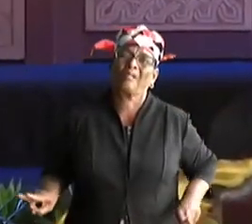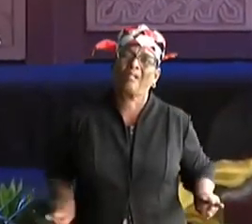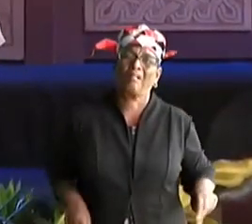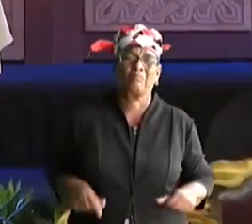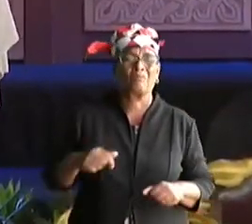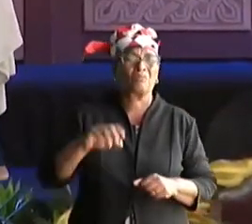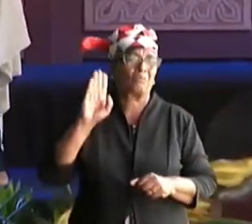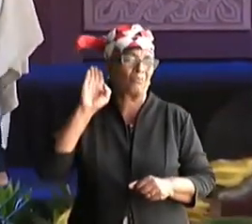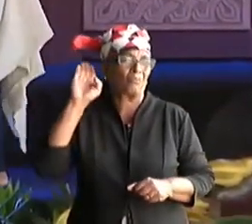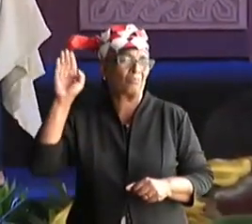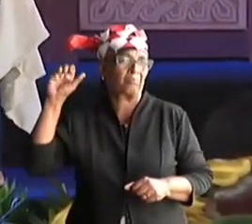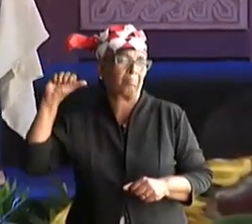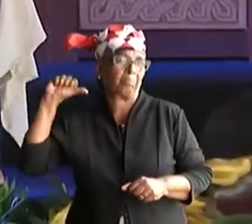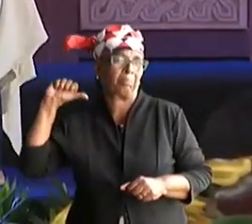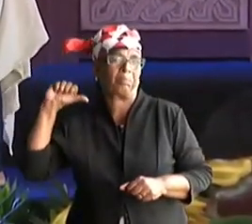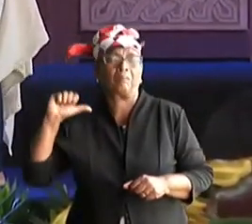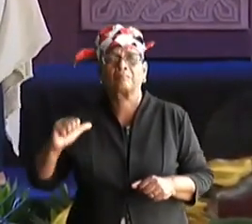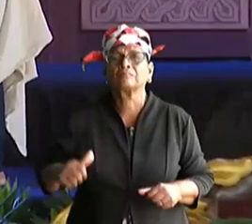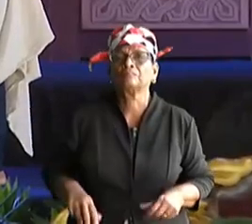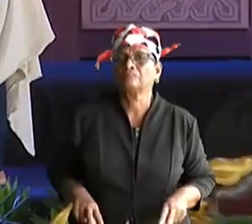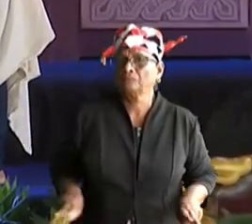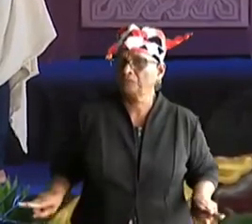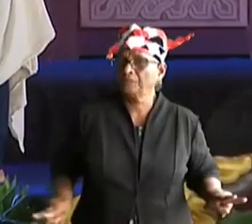Dan wil ik het niet meer. Dan hoef ik het niet meer.